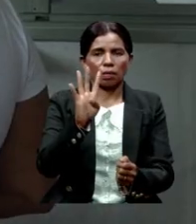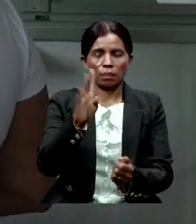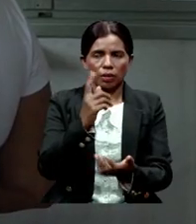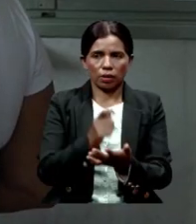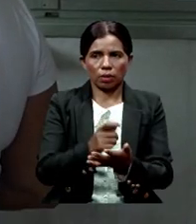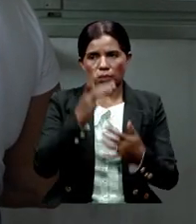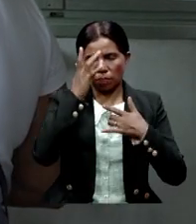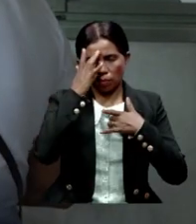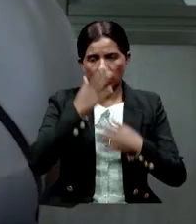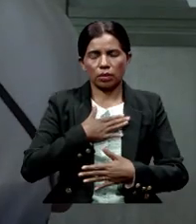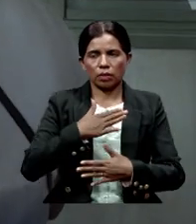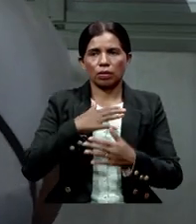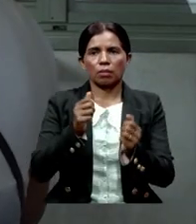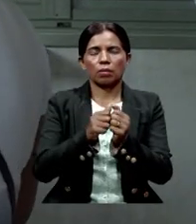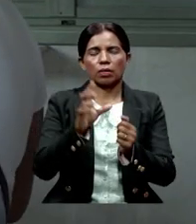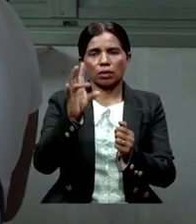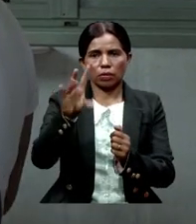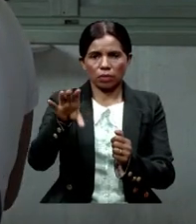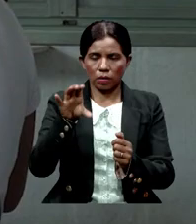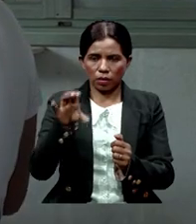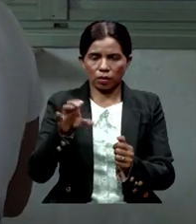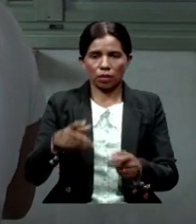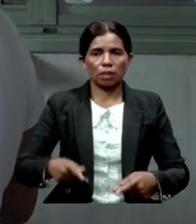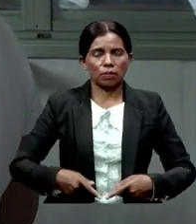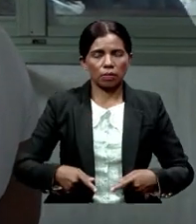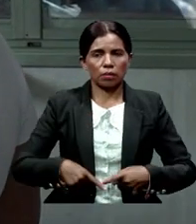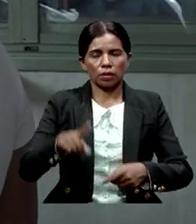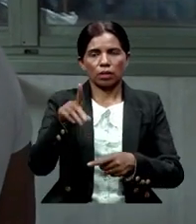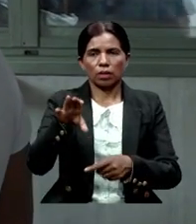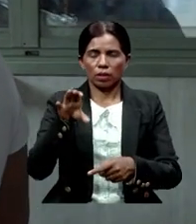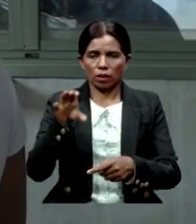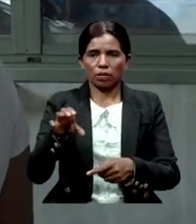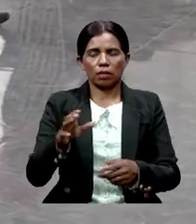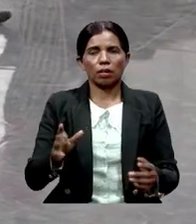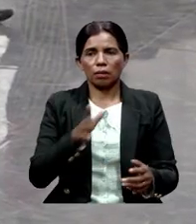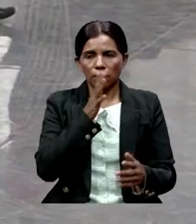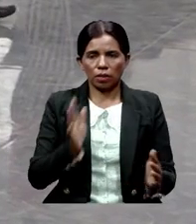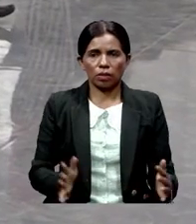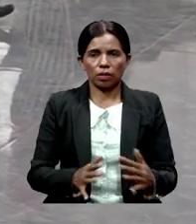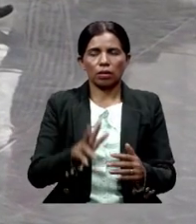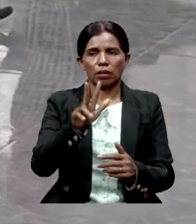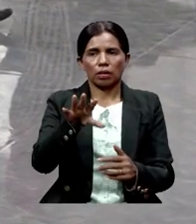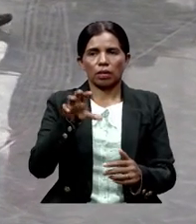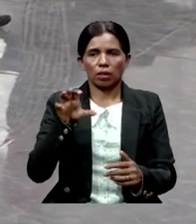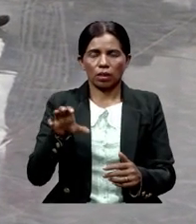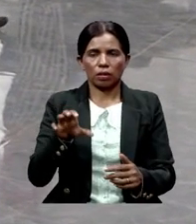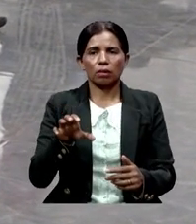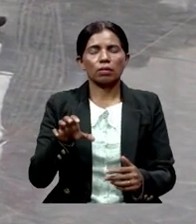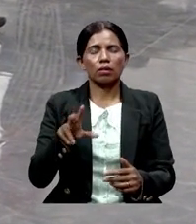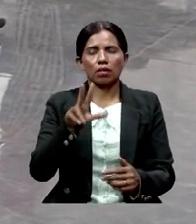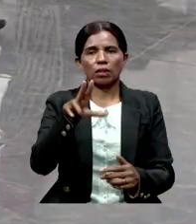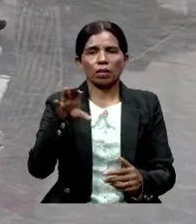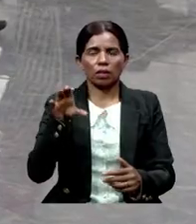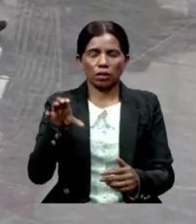moras ispa atus situ diarea atus sida resin ina nisin rua atus tolu resin no kasu